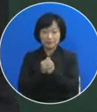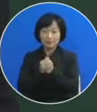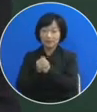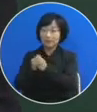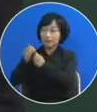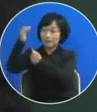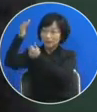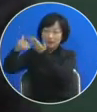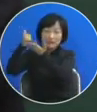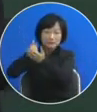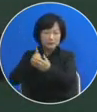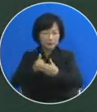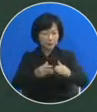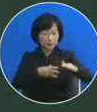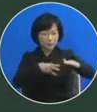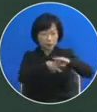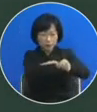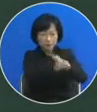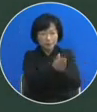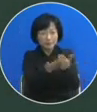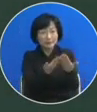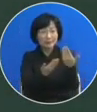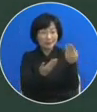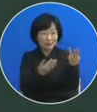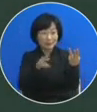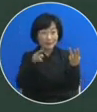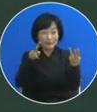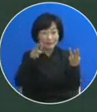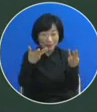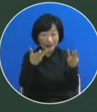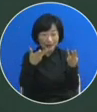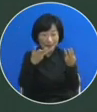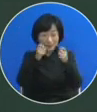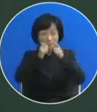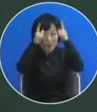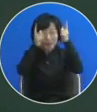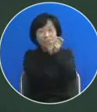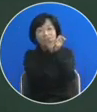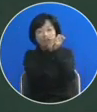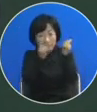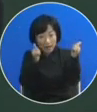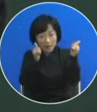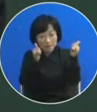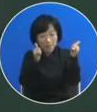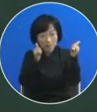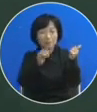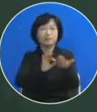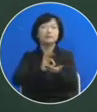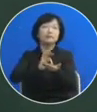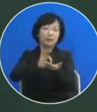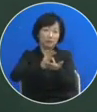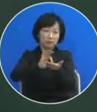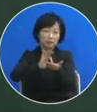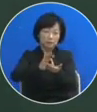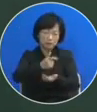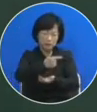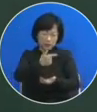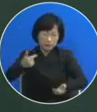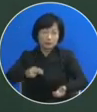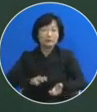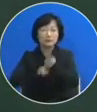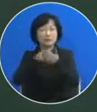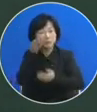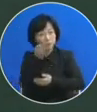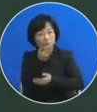출애굽기 3장 18절을 정말 알아들은 사람 통해서 아까도 얘기했습니다만 굉장한 역사를 일으키셨어요. And as I said before, through those who realize Exodus 3